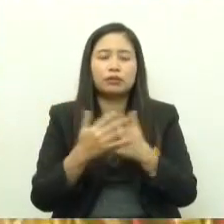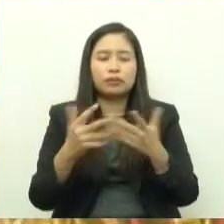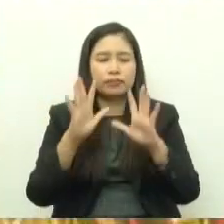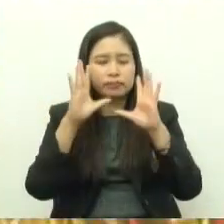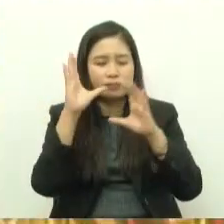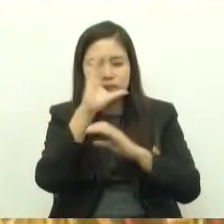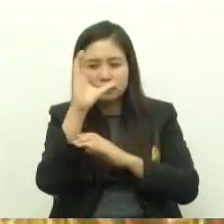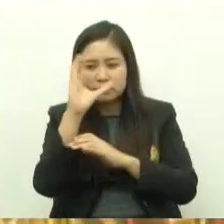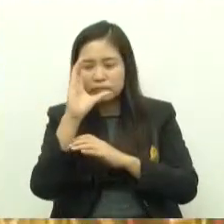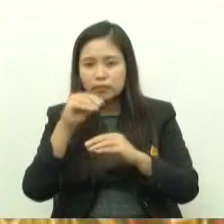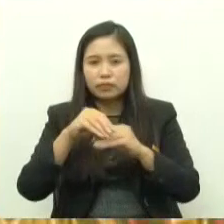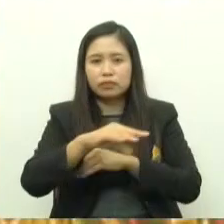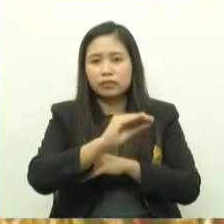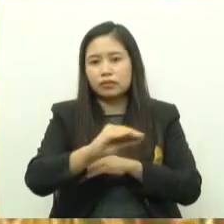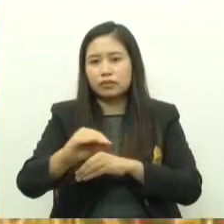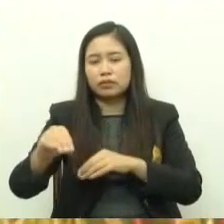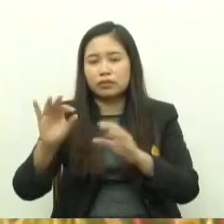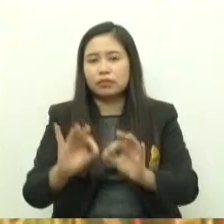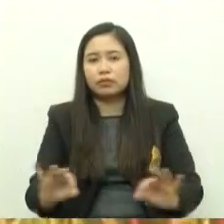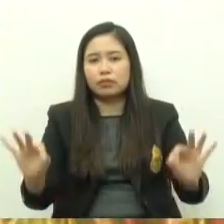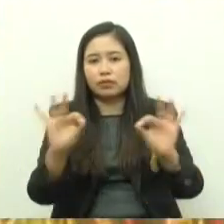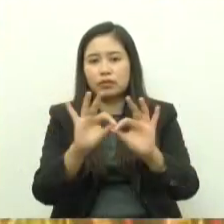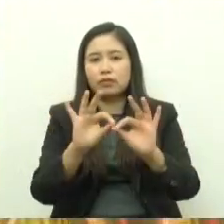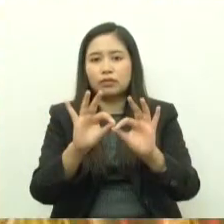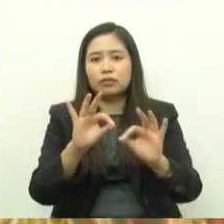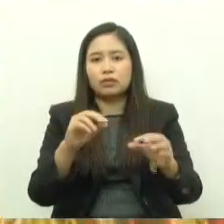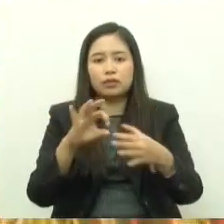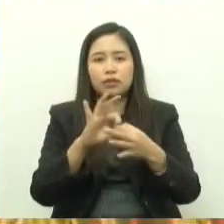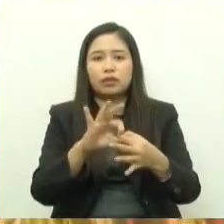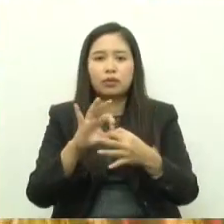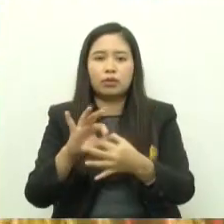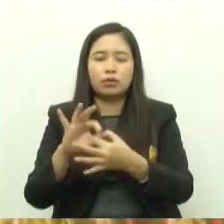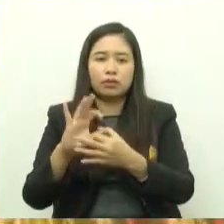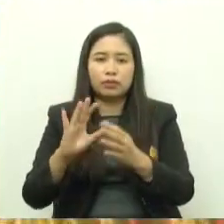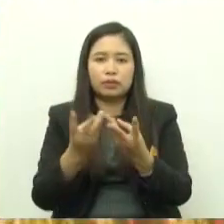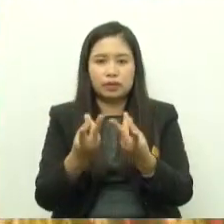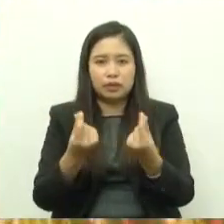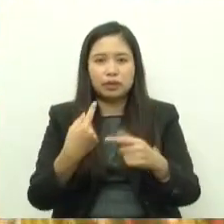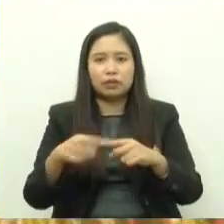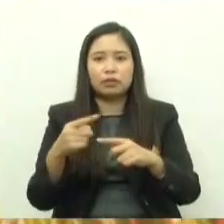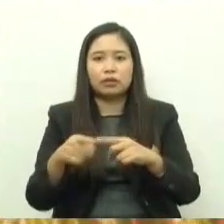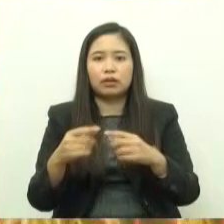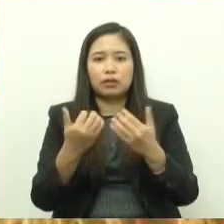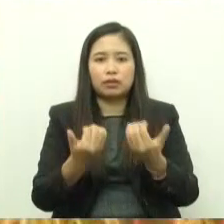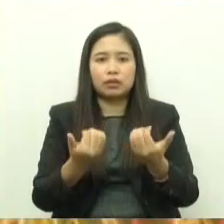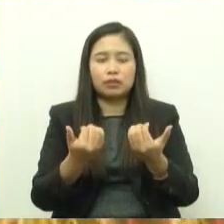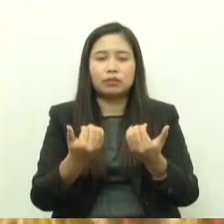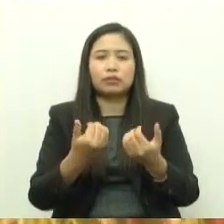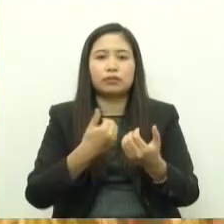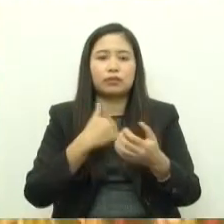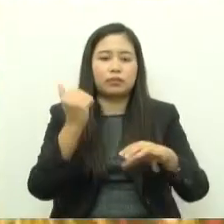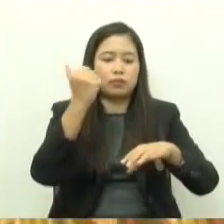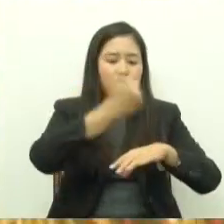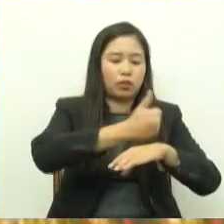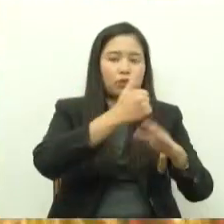เครือข่ายหรือมีความสัมพันธ์อันดีกับหน่วยงานต่างๆในพื้นที่ของเราอ่ะค่ะตั้งแต่ท่านผู้ว่าราชการจังหวัดนะคะ